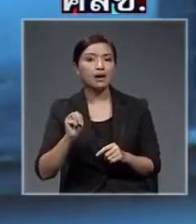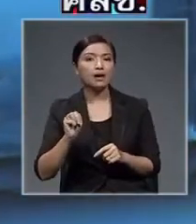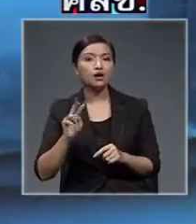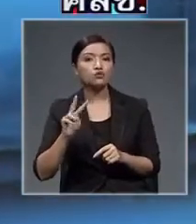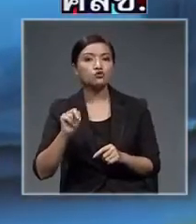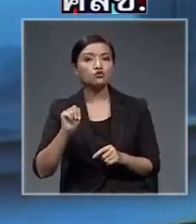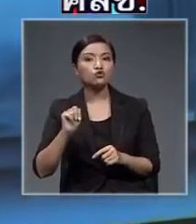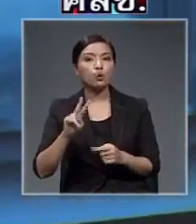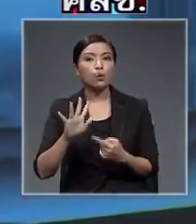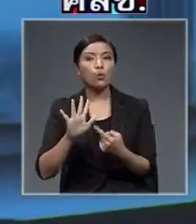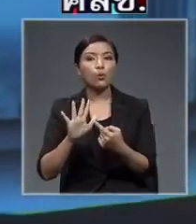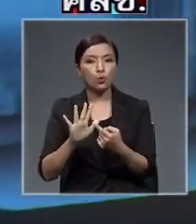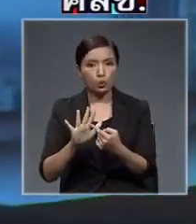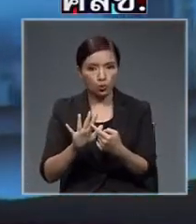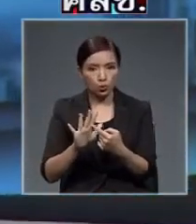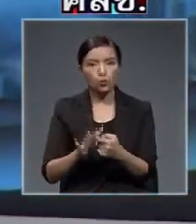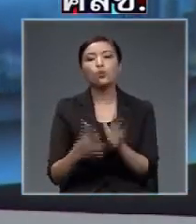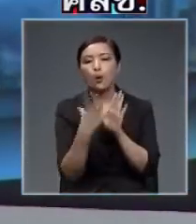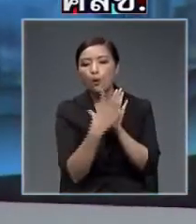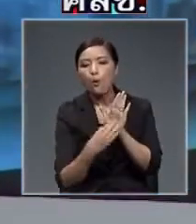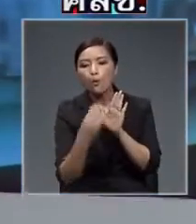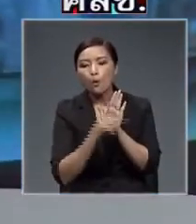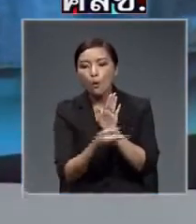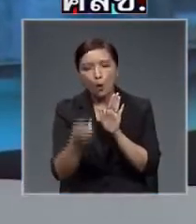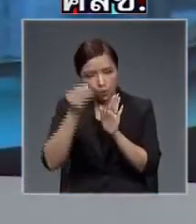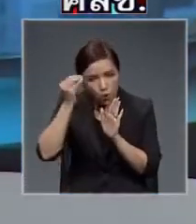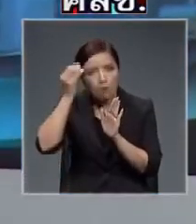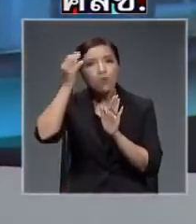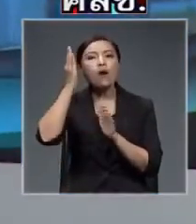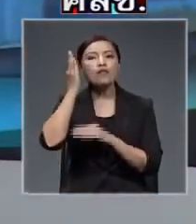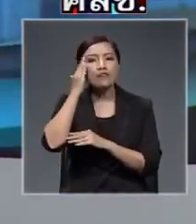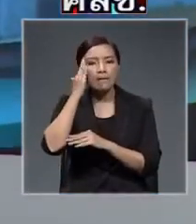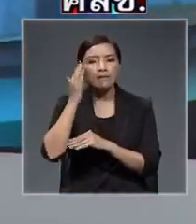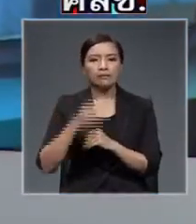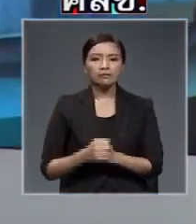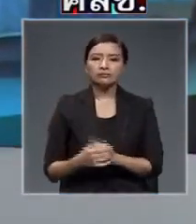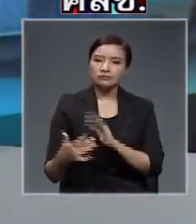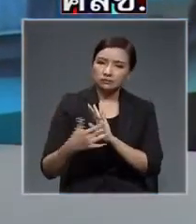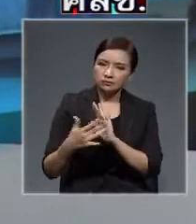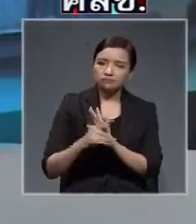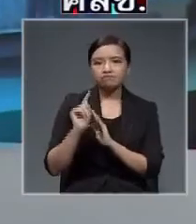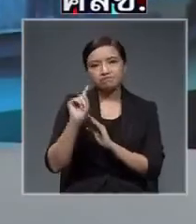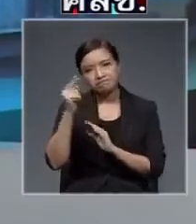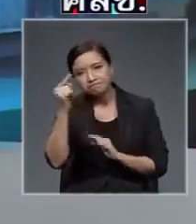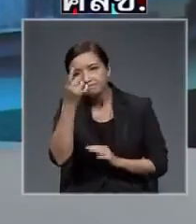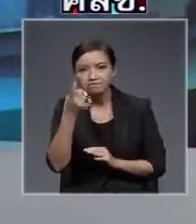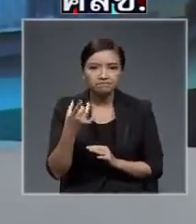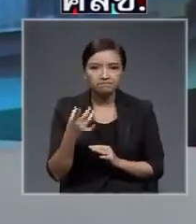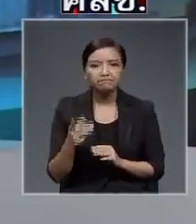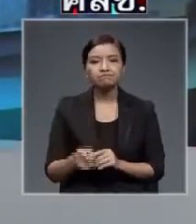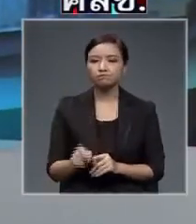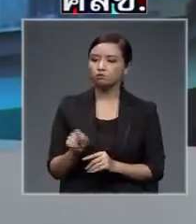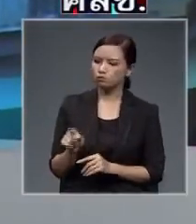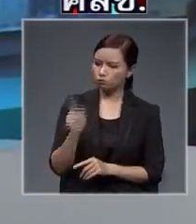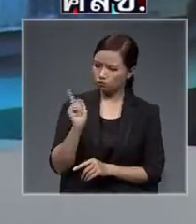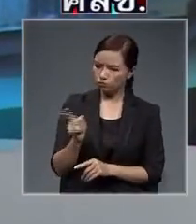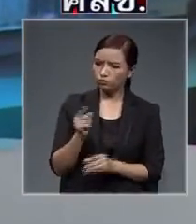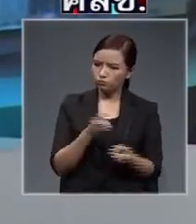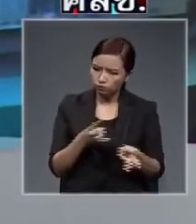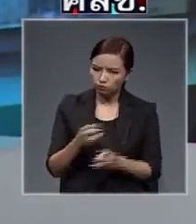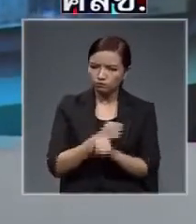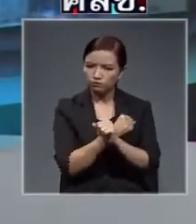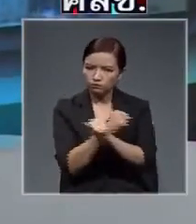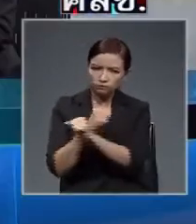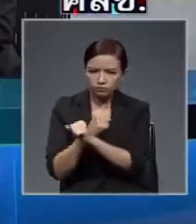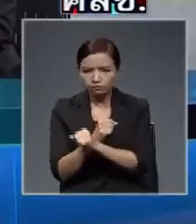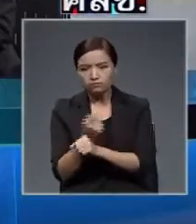คนที่มาขออนุญาตต่ออายุเนี่ยนะคะจะได้รับทราบว่าถึงเทคโนโลยีใหม่มันเป็นยังไงคุณควรจะมีวิธีการป้อง